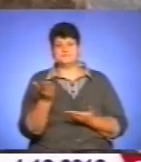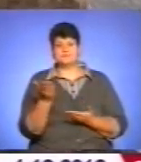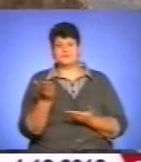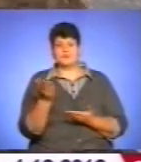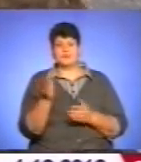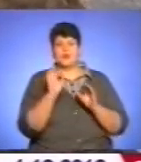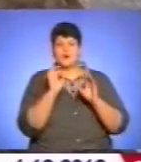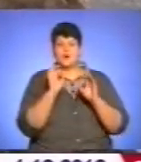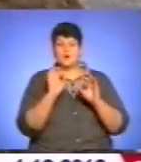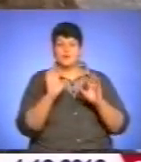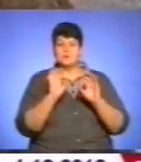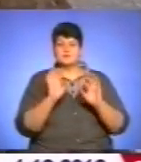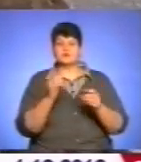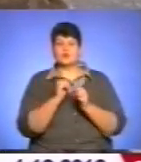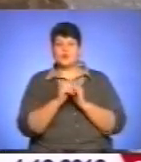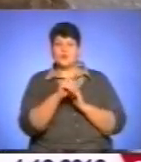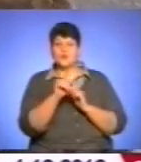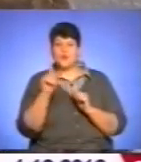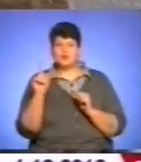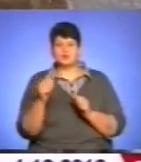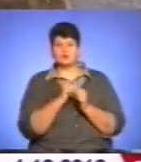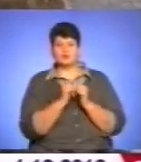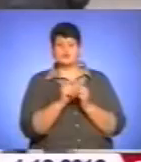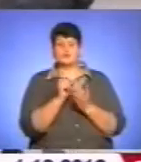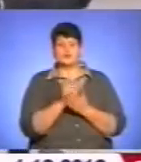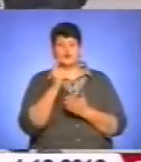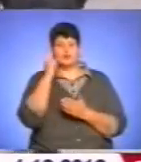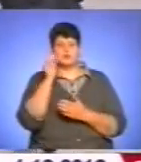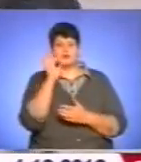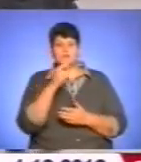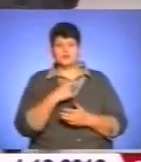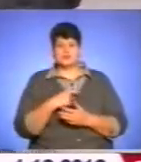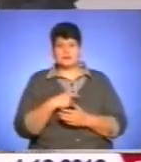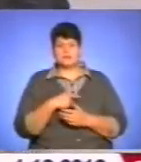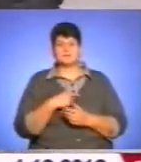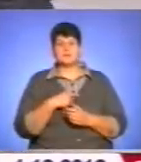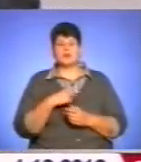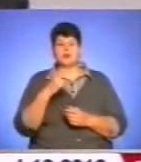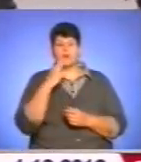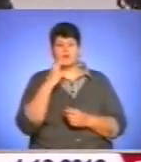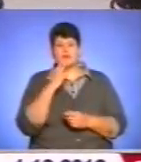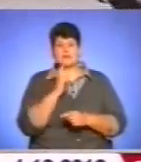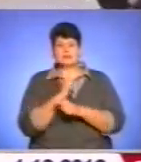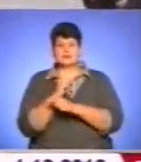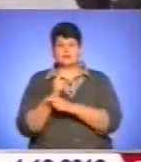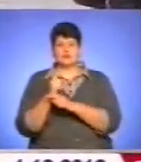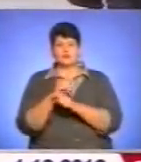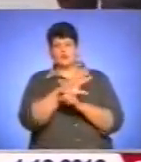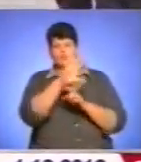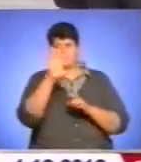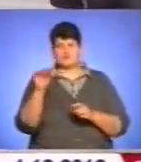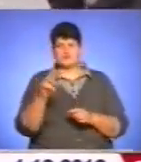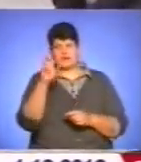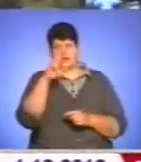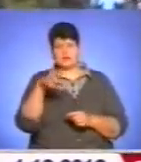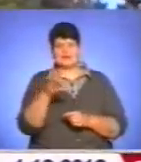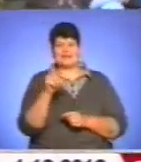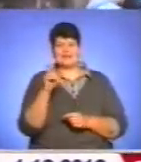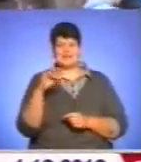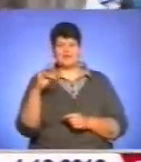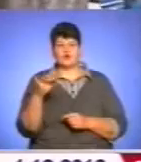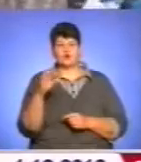обізнаність кожного. І кожен повинен думати про себе. Куріння у громадських місцях заборонено майже у всіх країнах Євросоюзу.